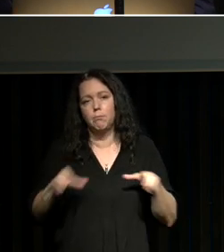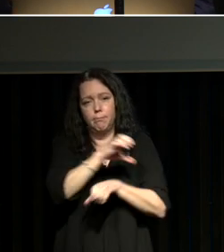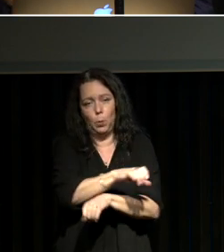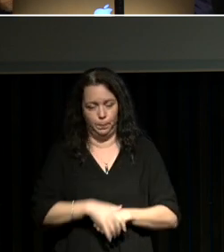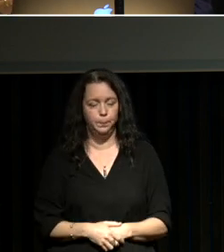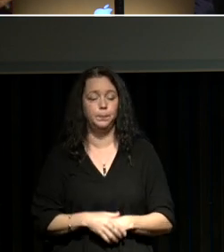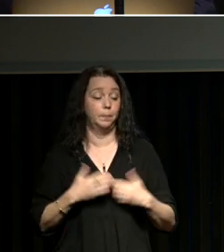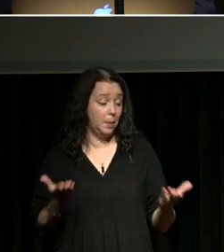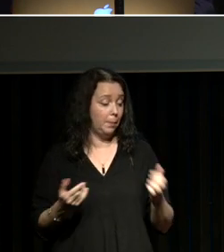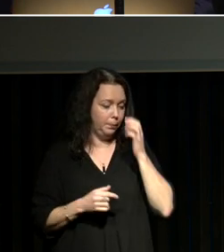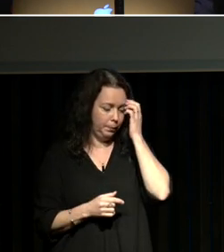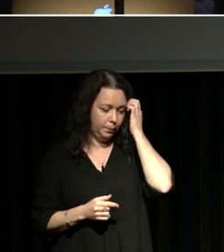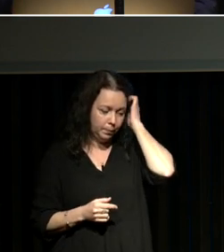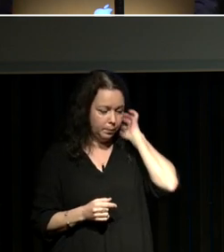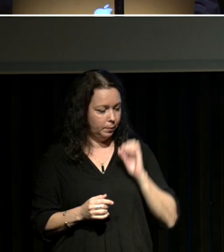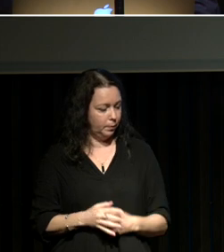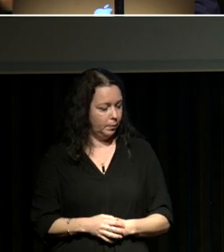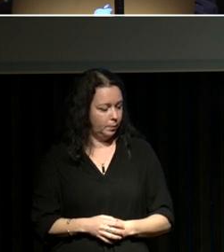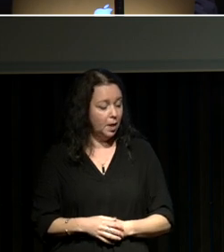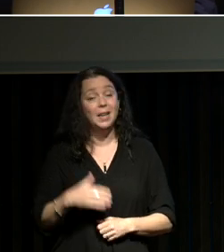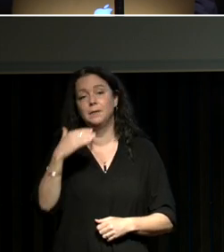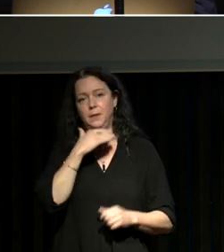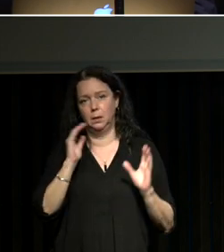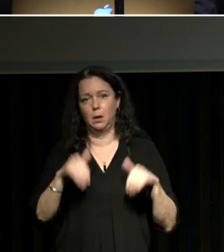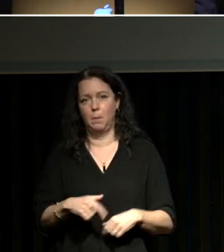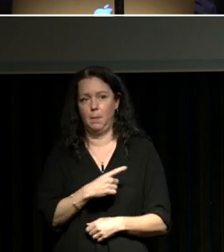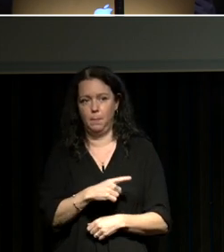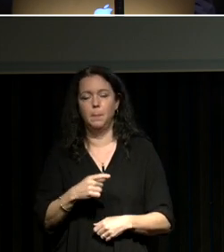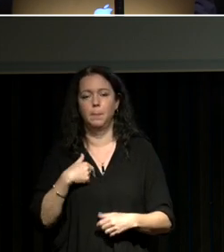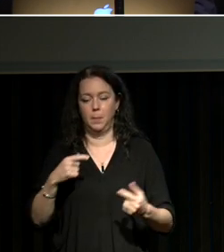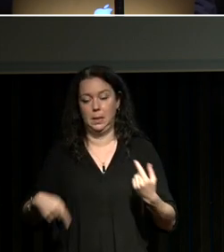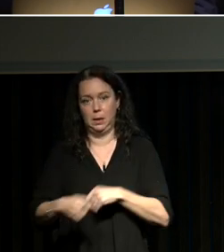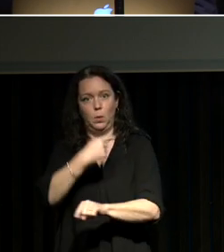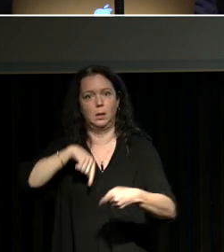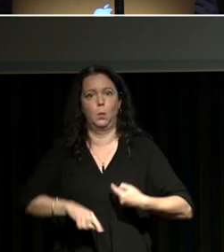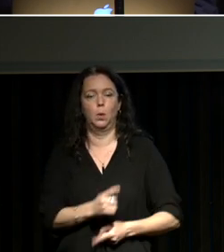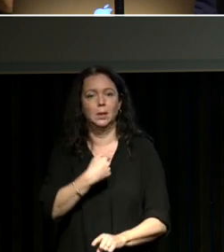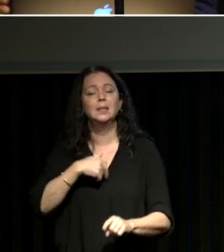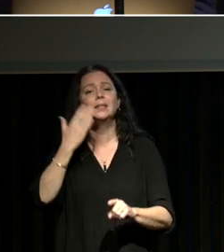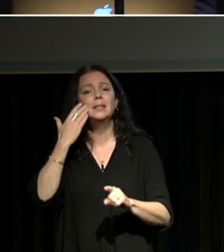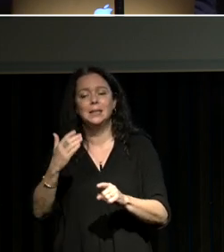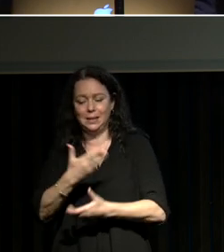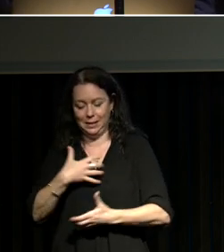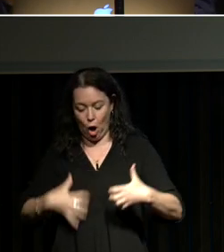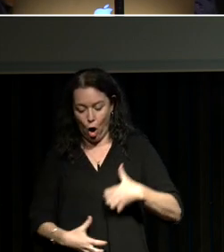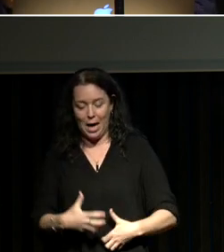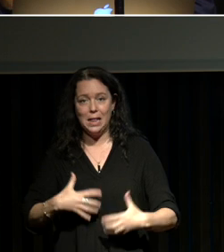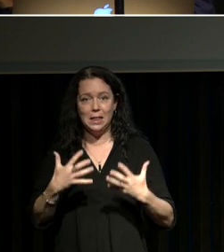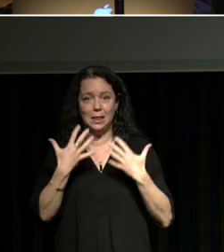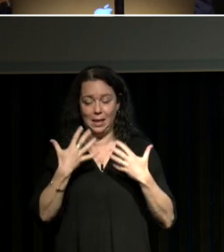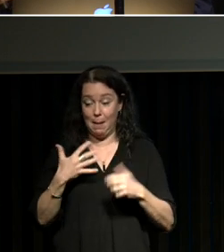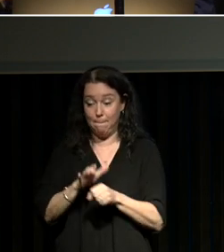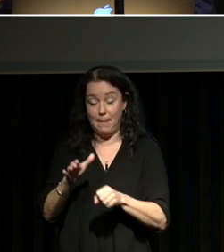même... On doit mettre très rapidement en place quand même la circulation, parce que si les organes ne sont pas réoxygénés